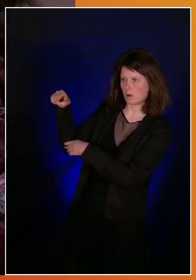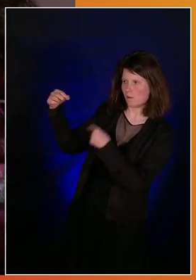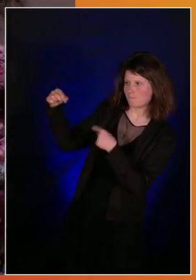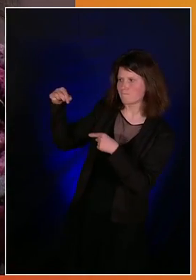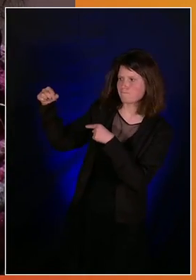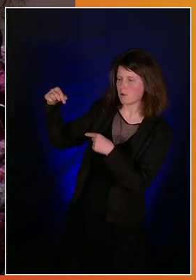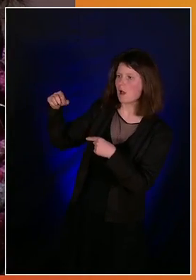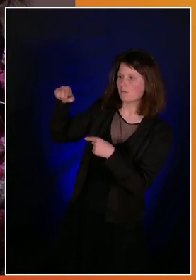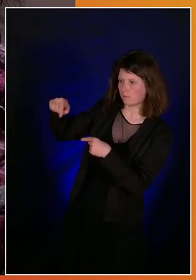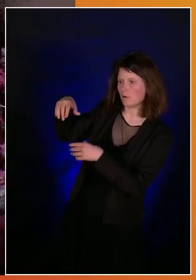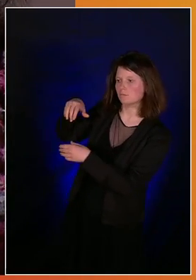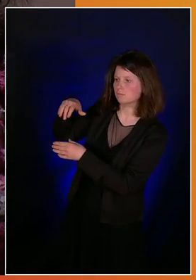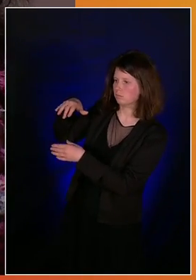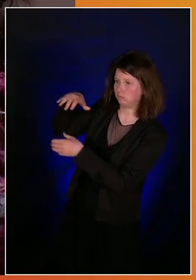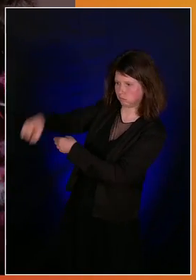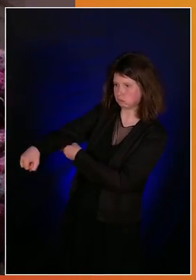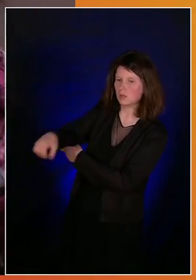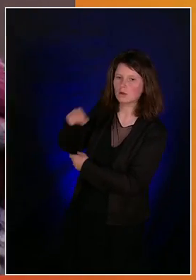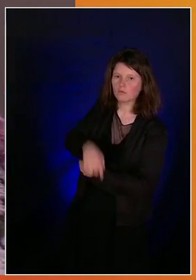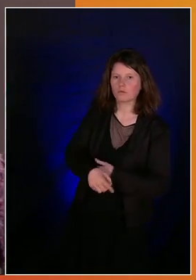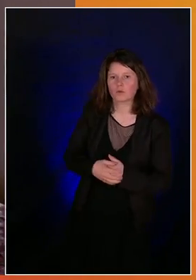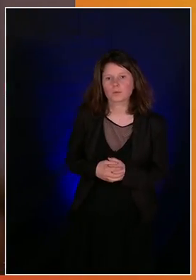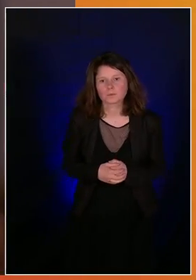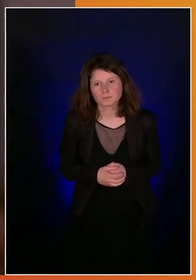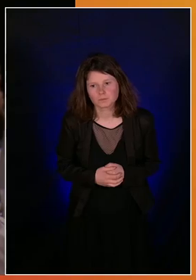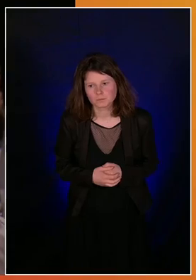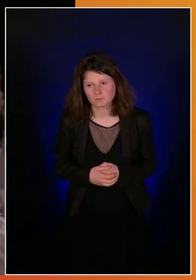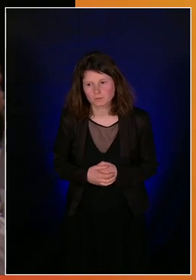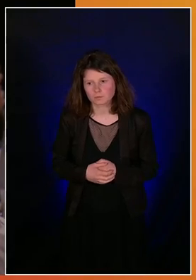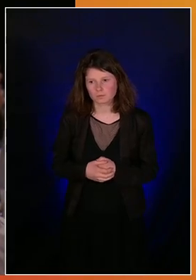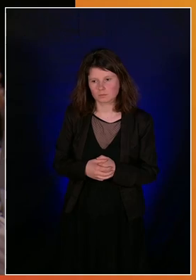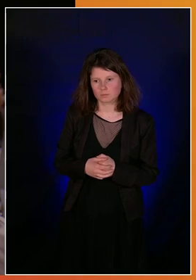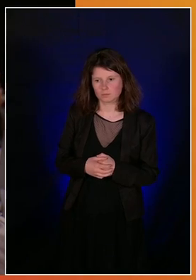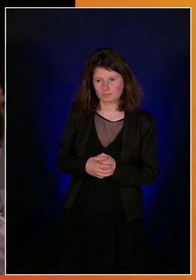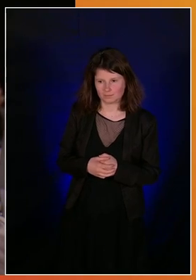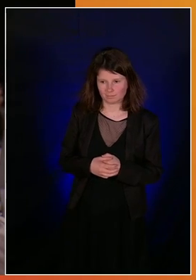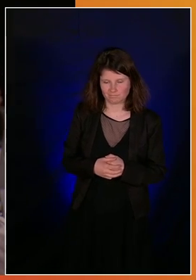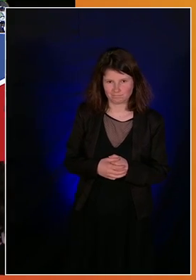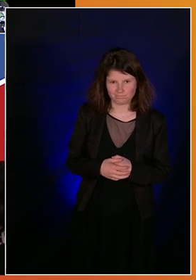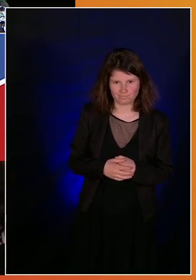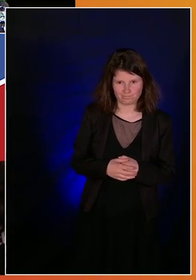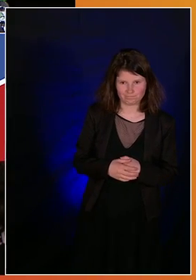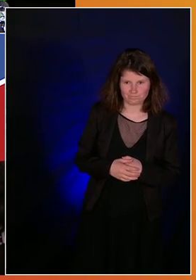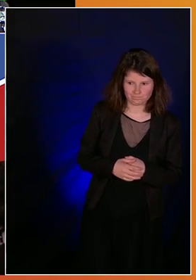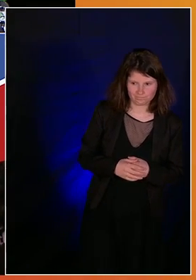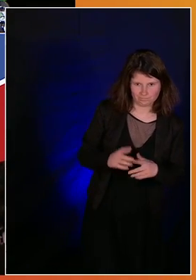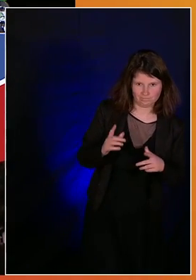d'autres aussi pour le monde du travail et pour notre classe voilà les camarades merci